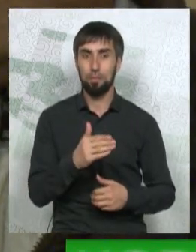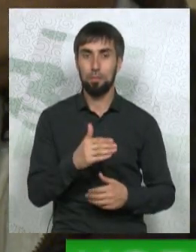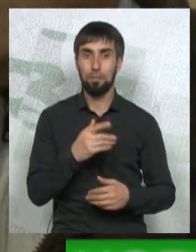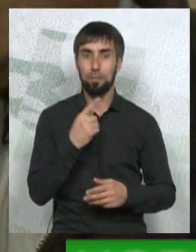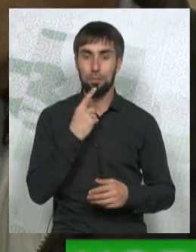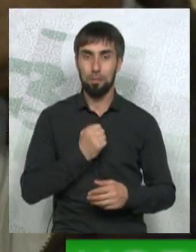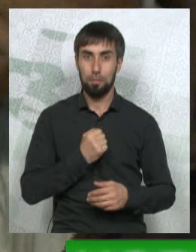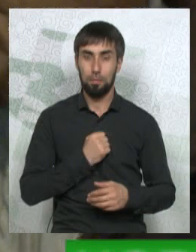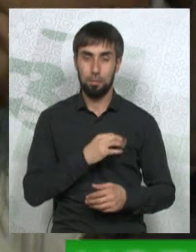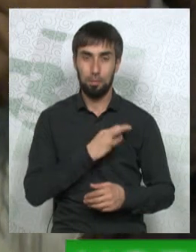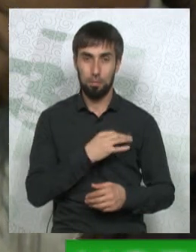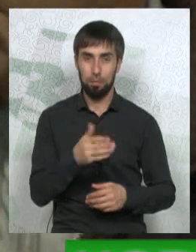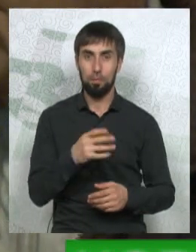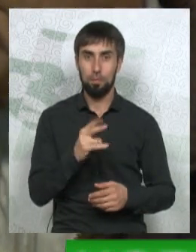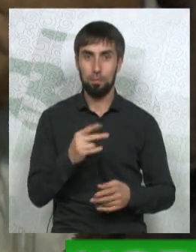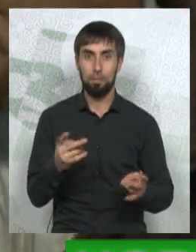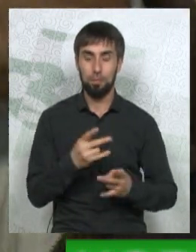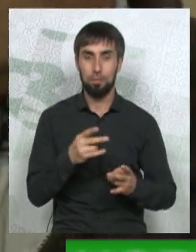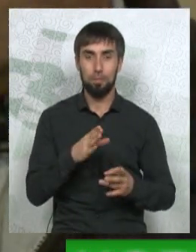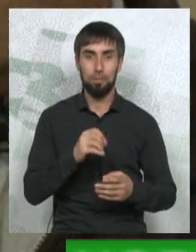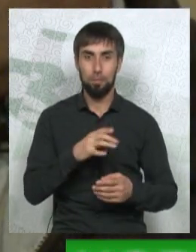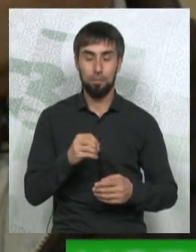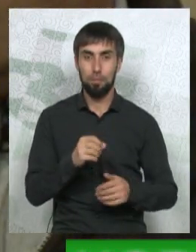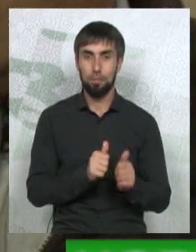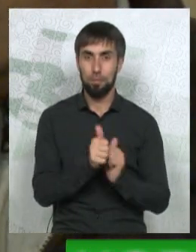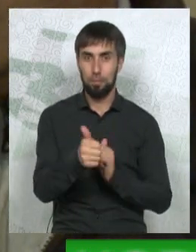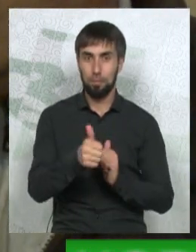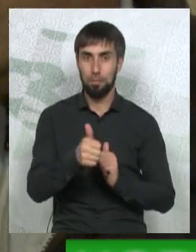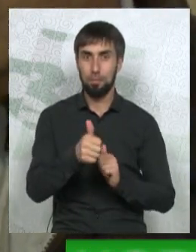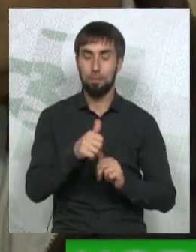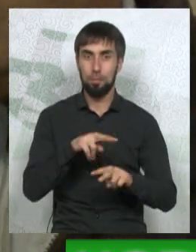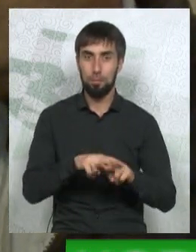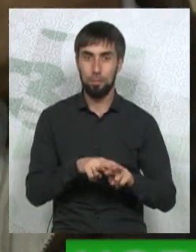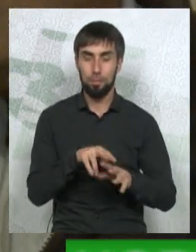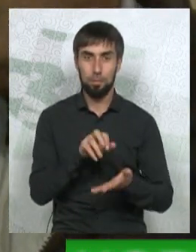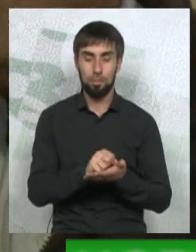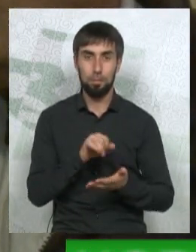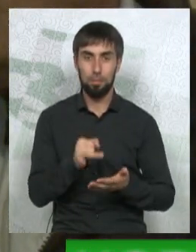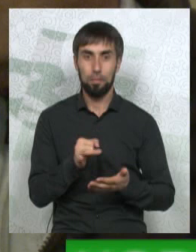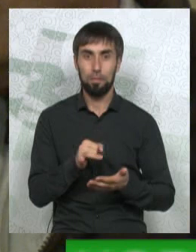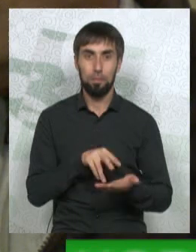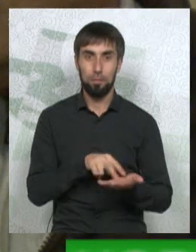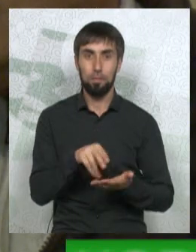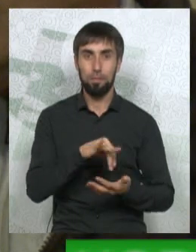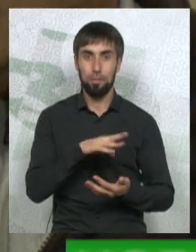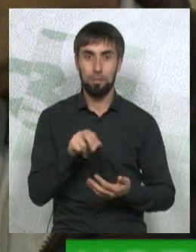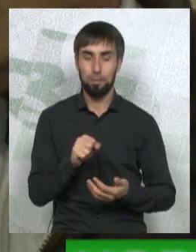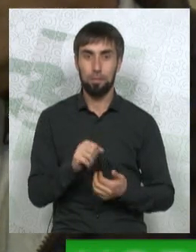что везде они должны быть передовой позиции занимать и проходить туда